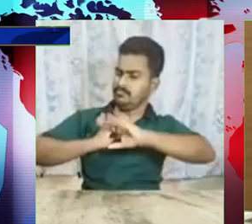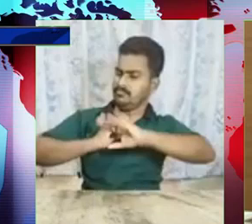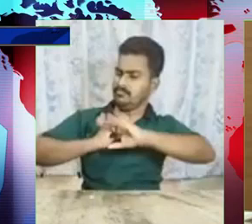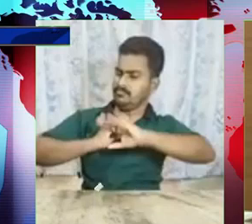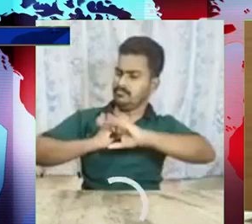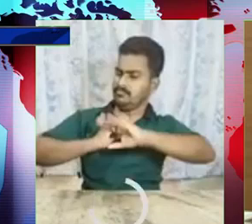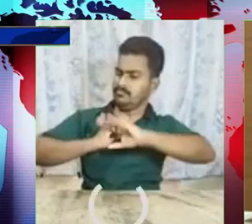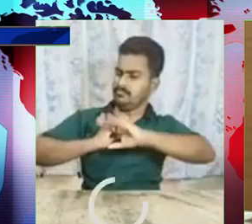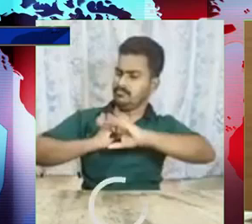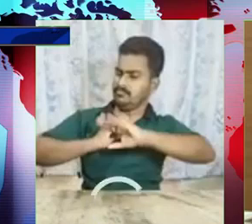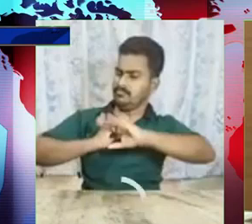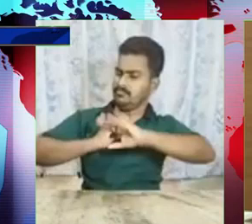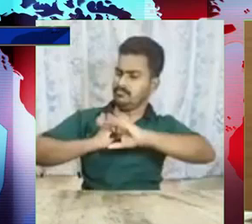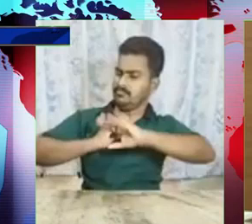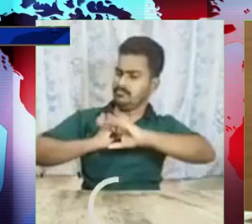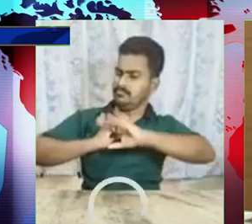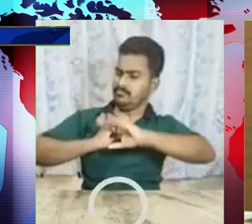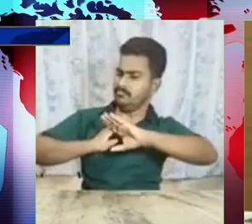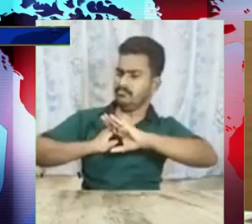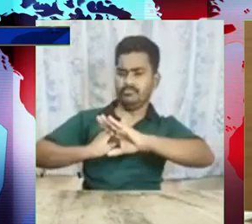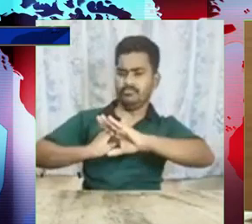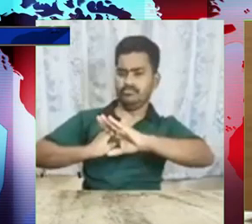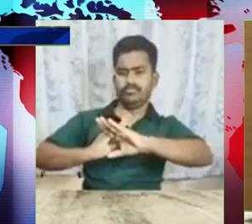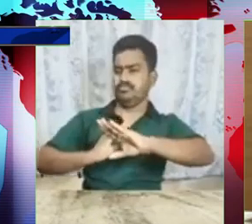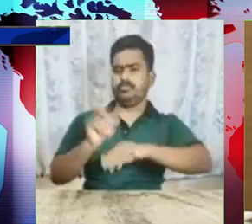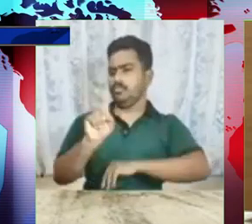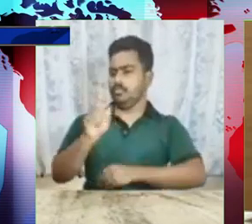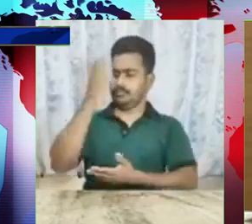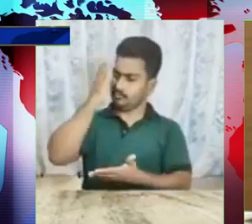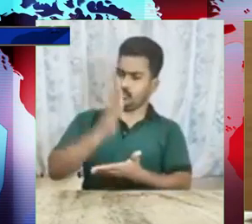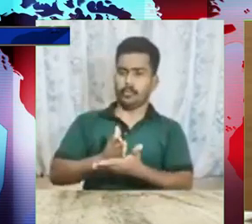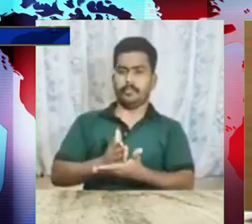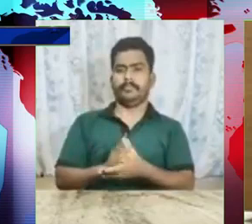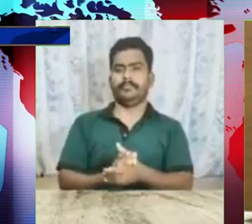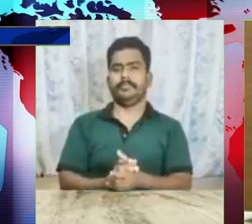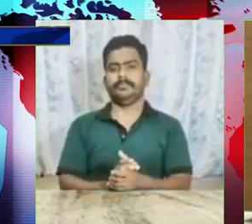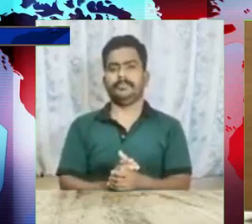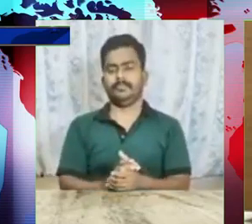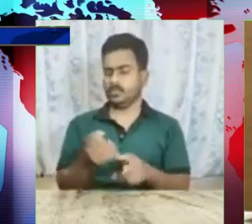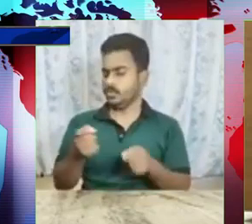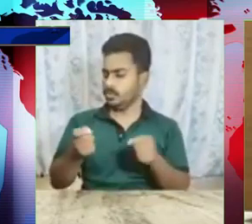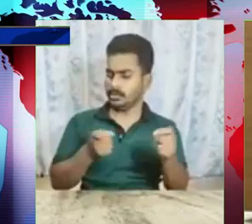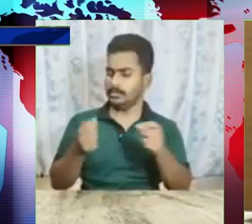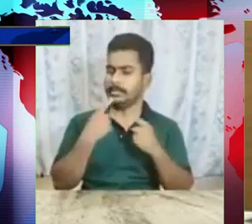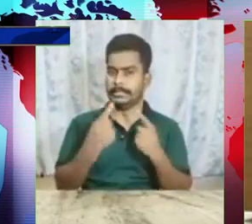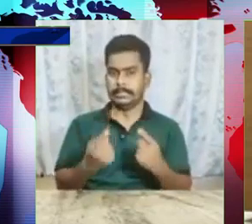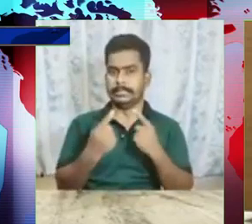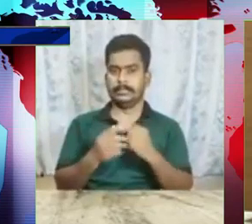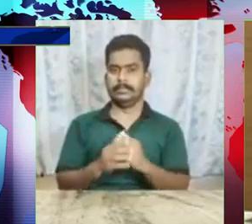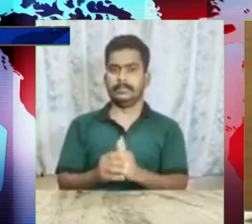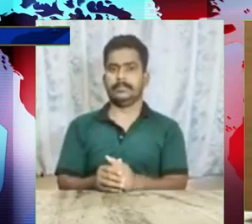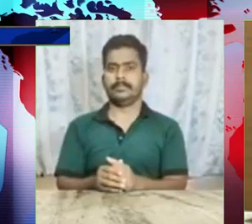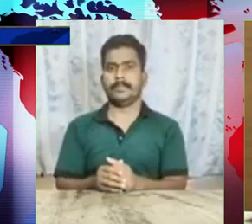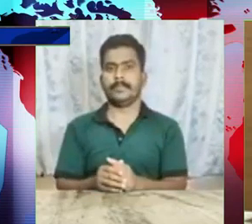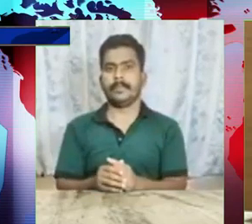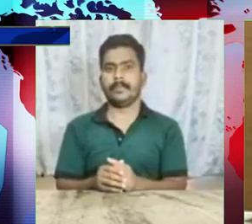പാസ് പ്രത്യേകമായി വാങ്ങേണ്ടതില്ല. കാരണം അവർക്ക് ഔദ്യോഗിക തിരിച്ചറിയൽ കാർഡുണ്ട്, അത് കാണിച്ചാൽ